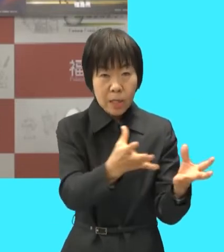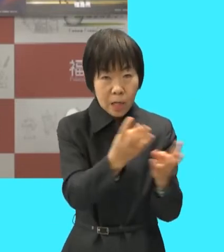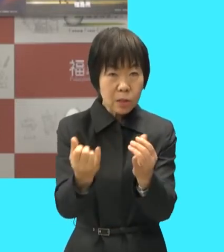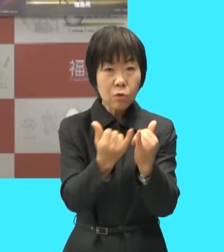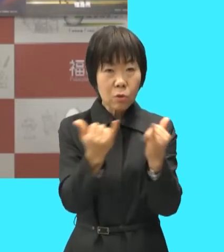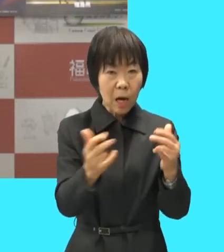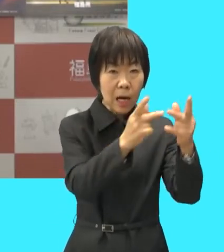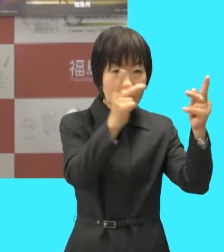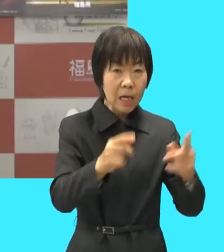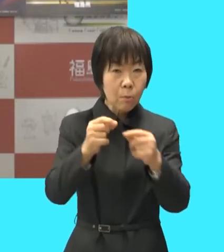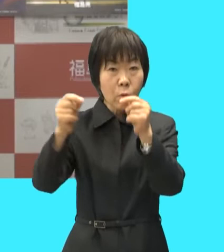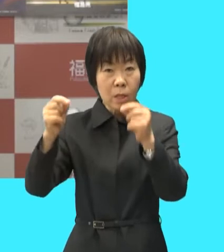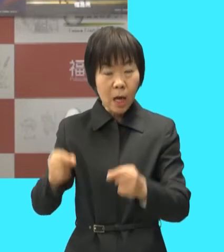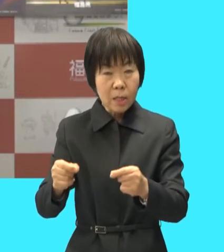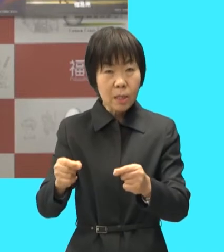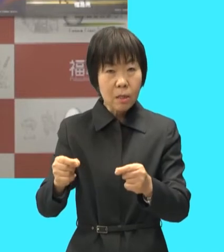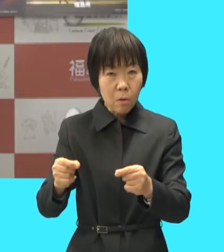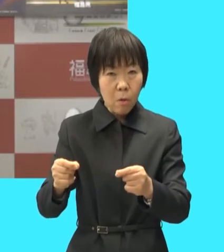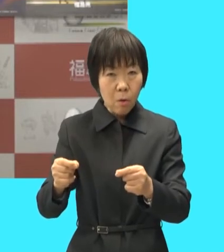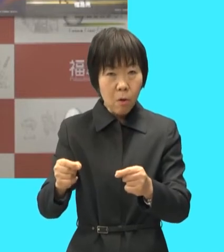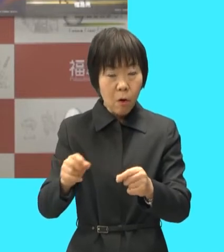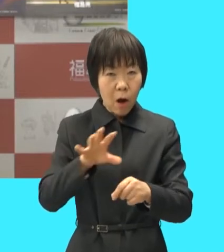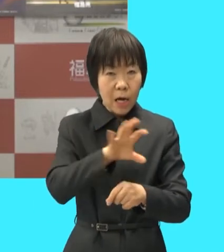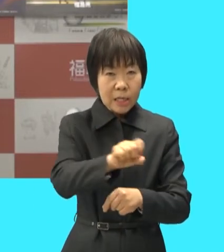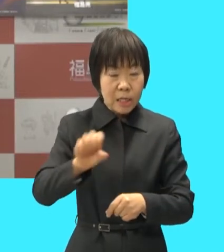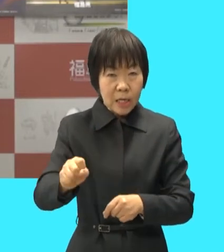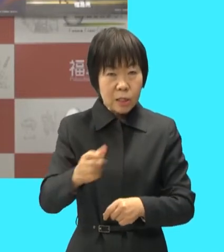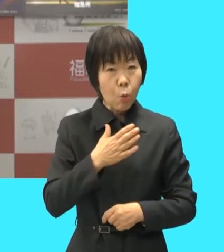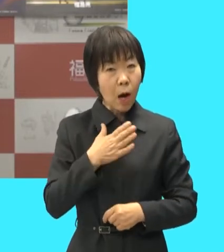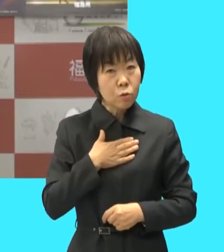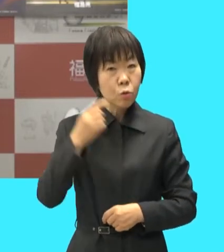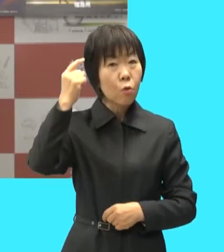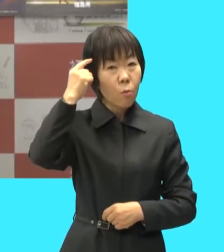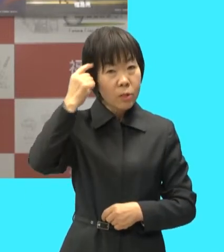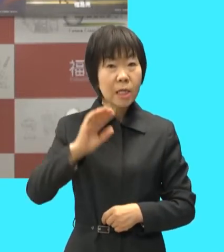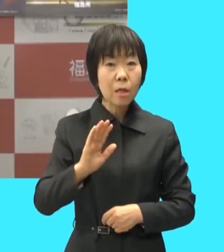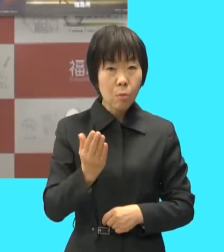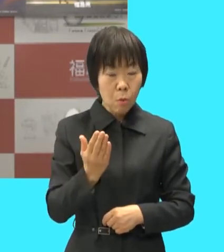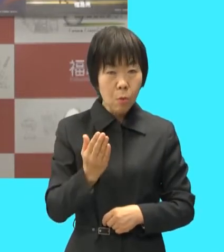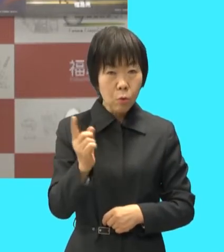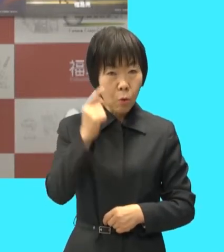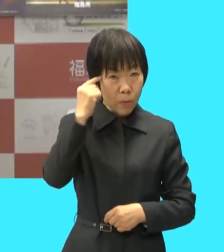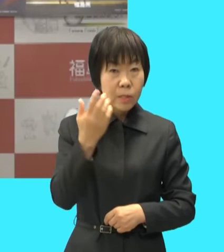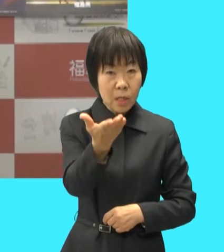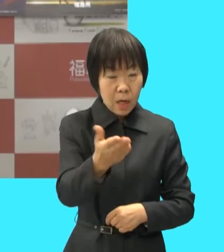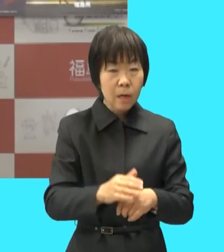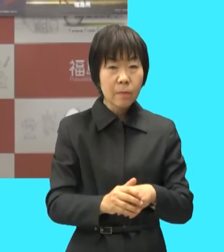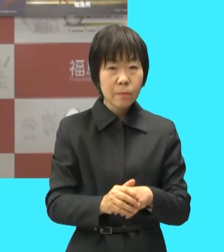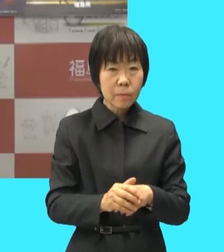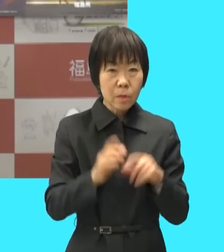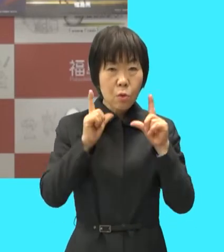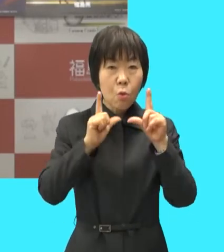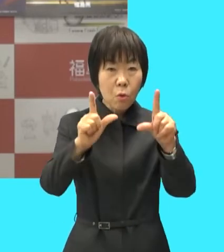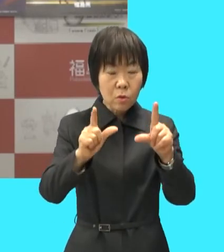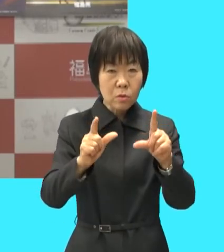題とか問題とか、そういうことをキャッチアップできるような、気もするんですけれども、そのあたりはいかがですか。はい、 特